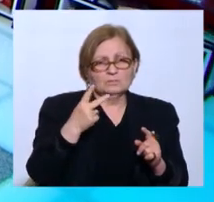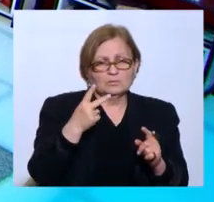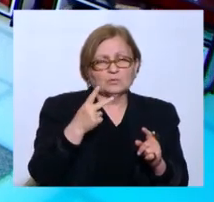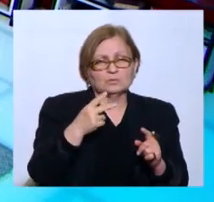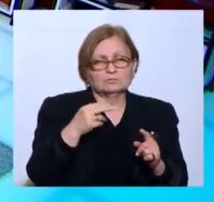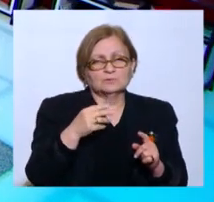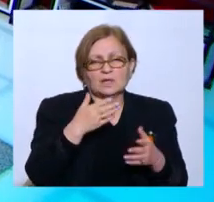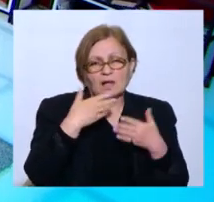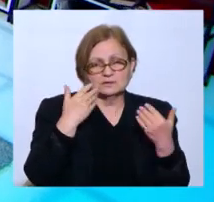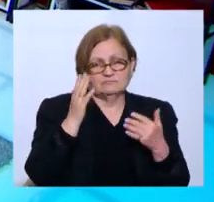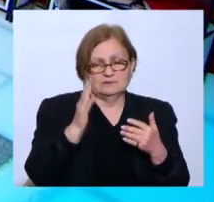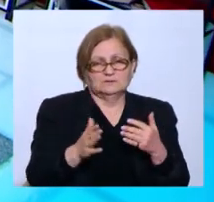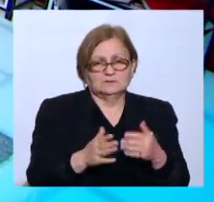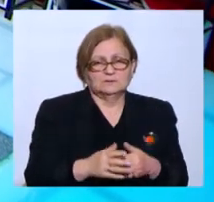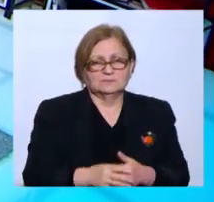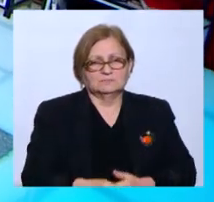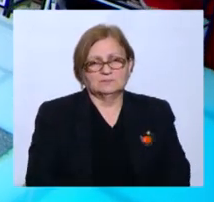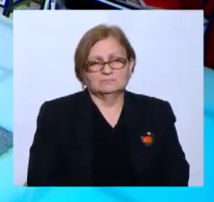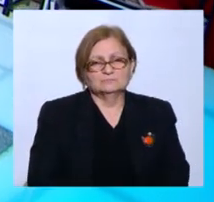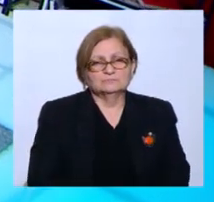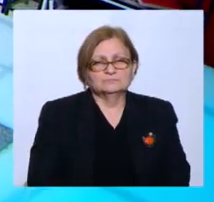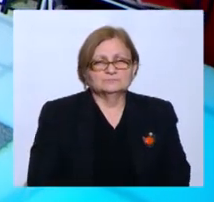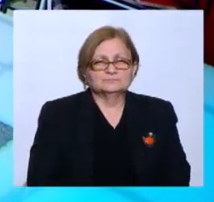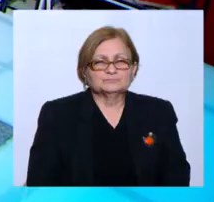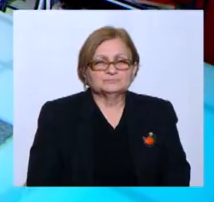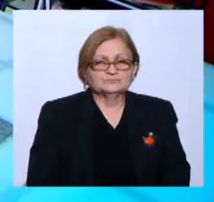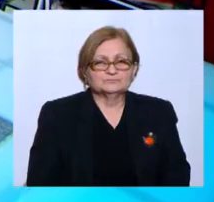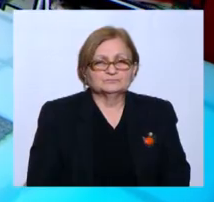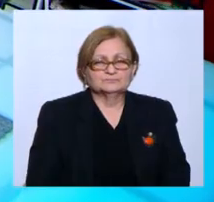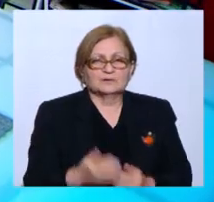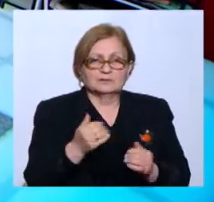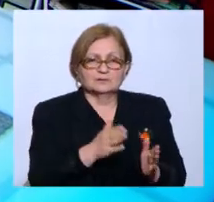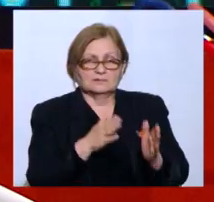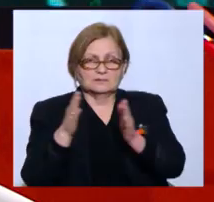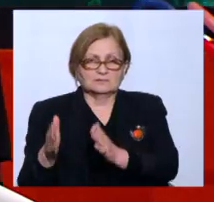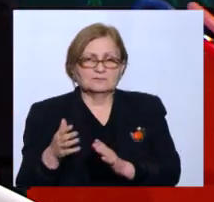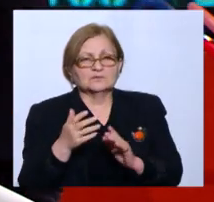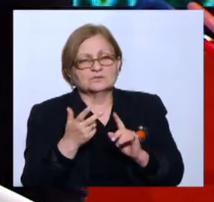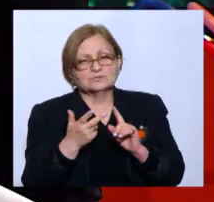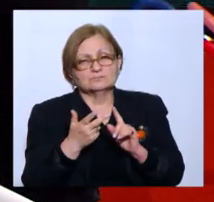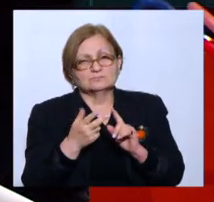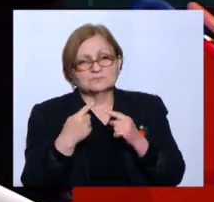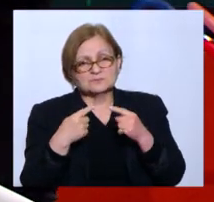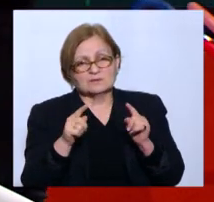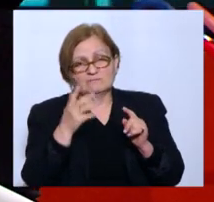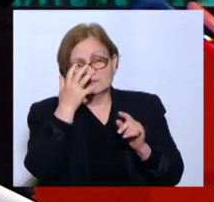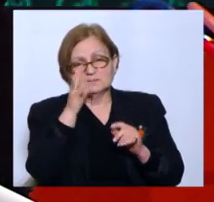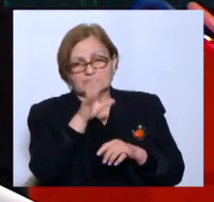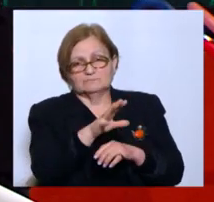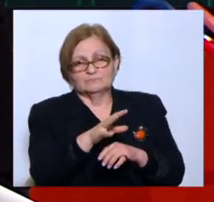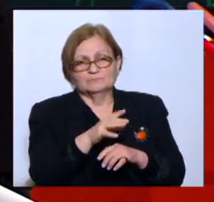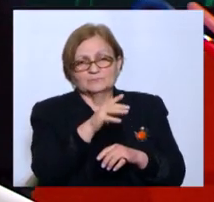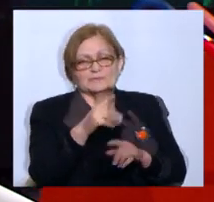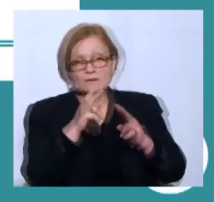ყოველთვის გაგიადულდებათ. ხო? გადავიდეთ შემდეგ სლაიდზე და განვიხილოთ ახლა ერთი მაგალითი, რომელიც ეხება